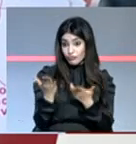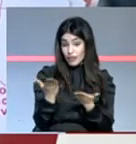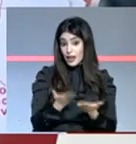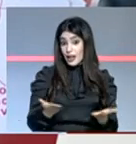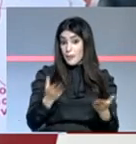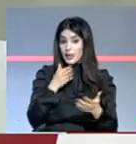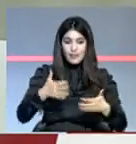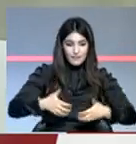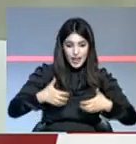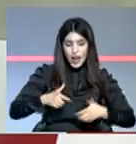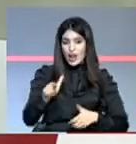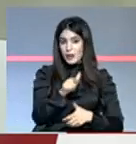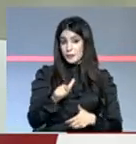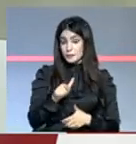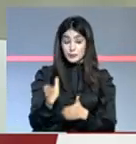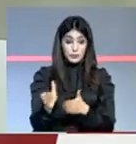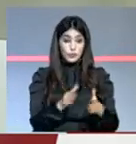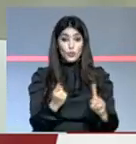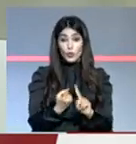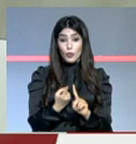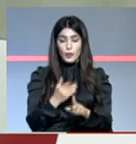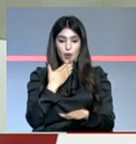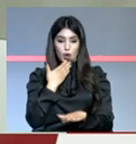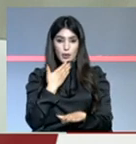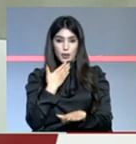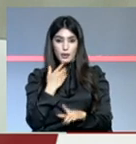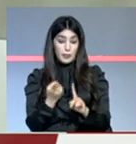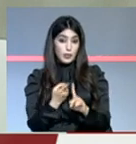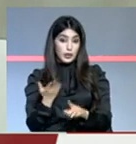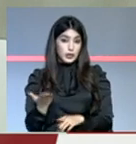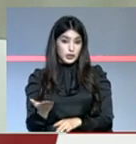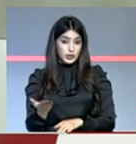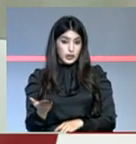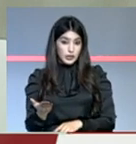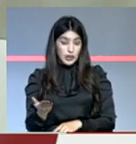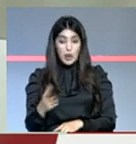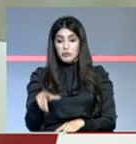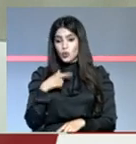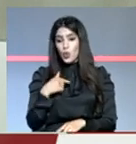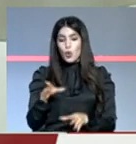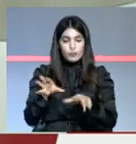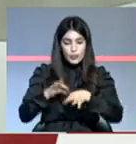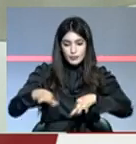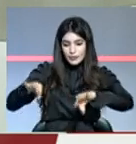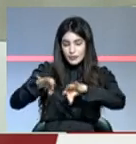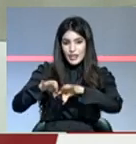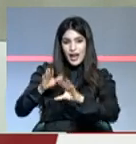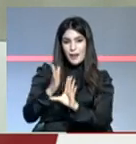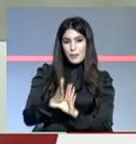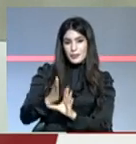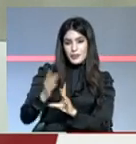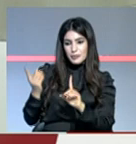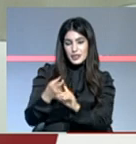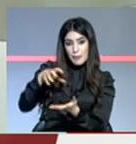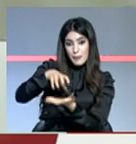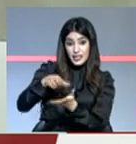بحديقة حيوانات صغيرة. يعني أهميتها كبيرة على خطر احنا ما فماش برشا وحدات كيف هكا في تونس، فما